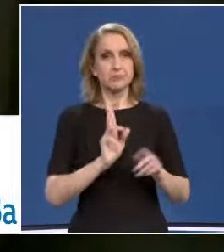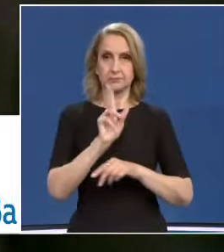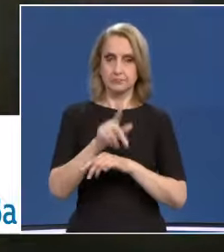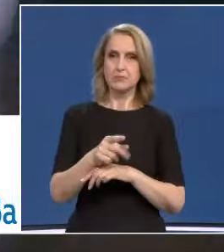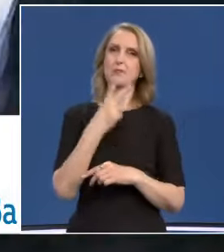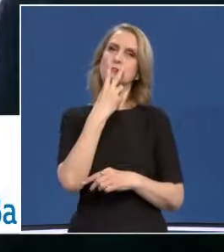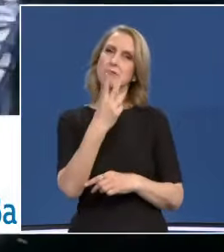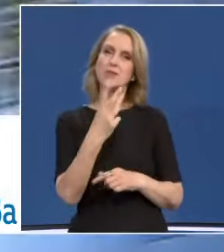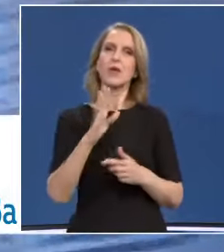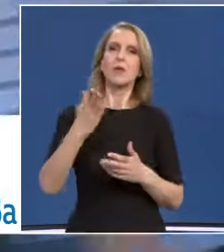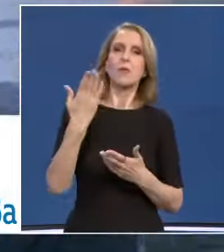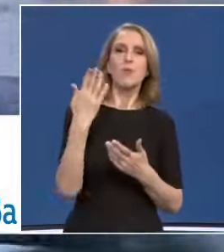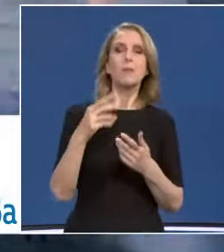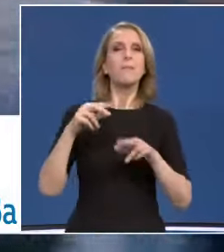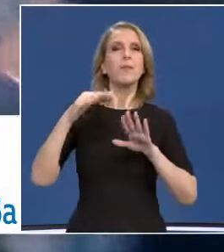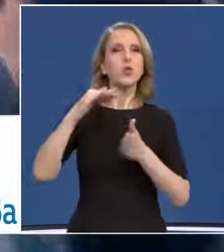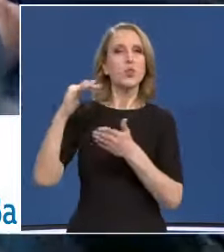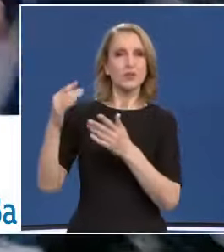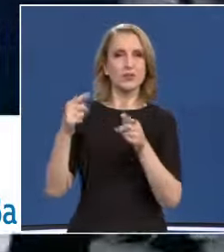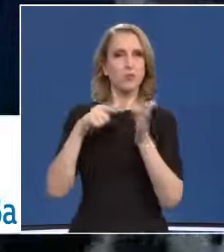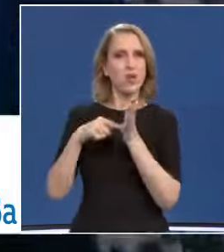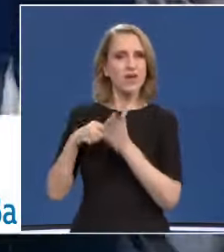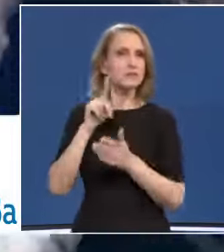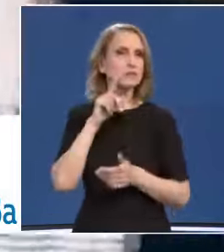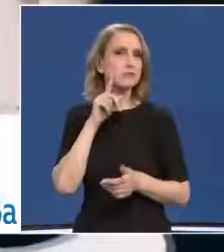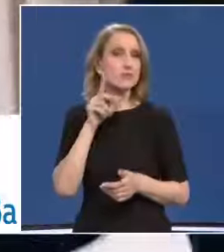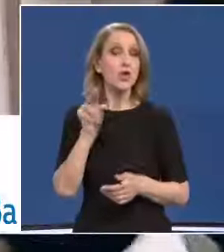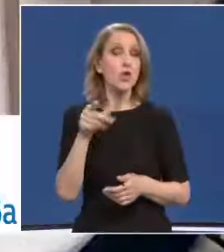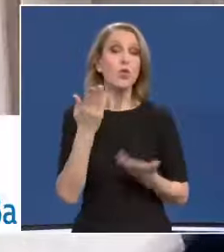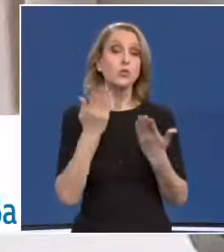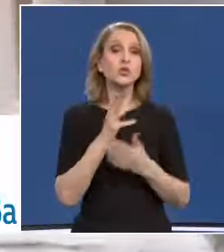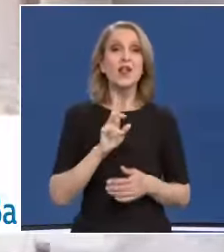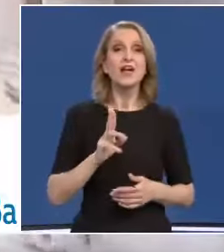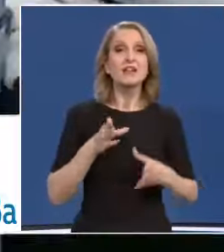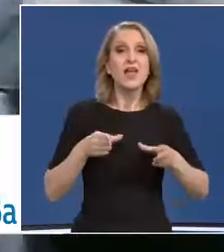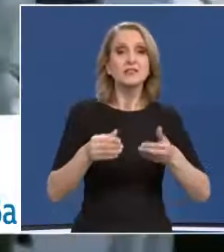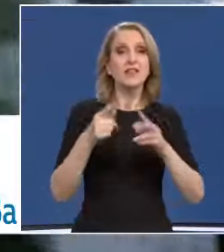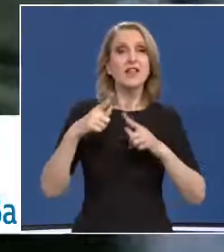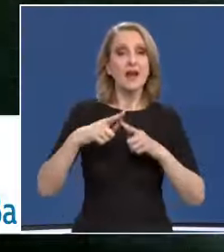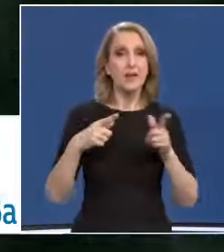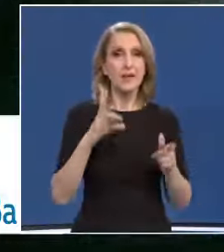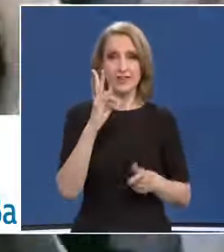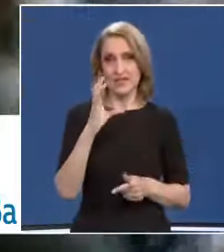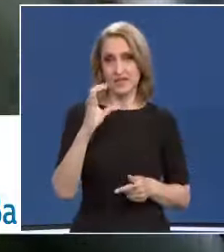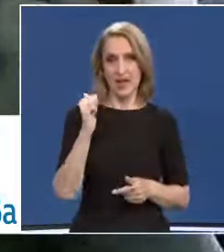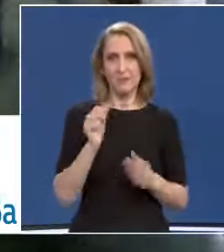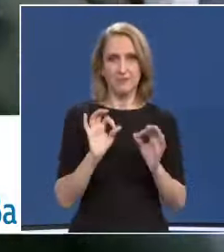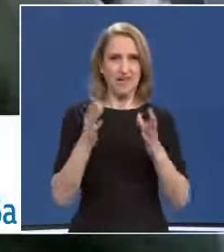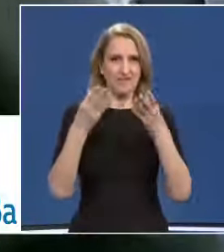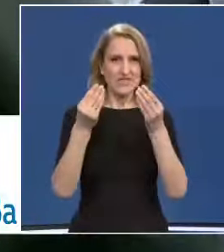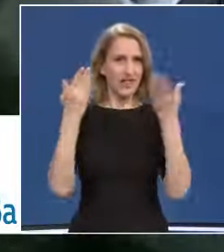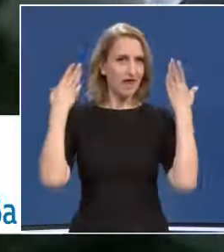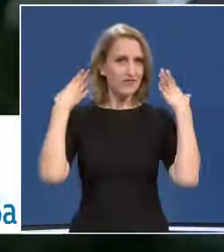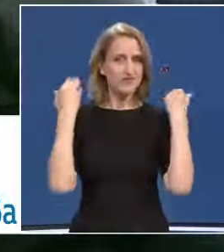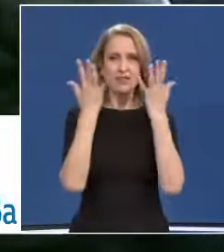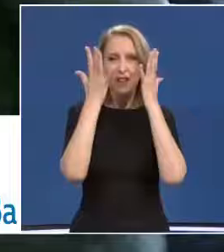който се представя за Павел. Казва, че е учил кинезитерапия в НСА. Слагаме възглавницата на огня на